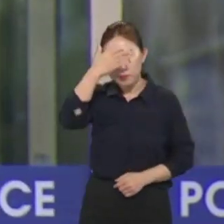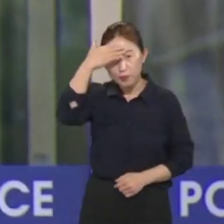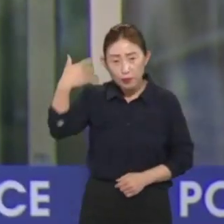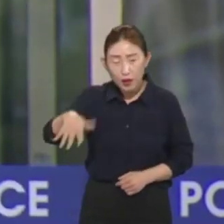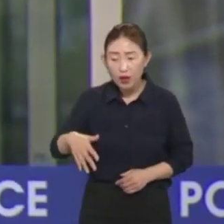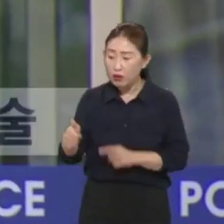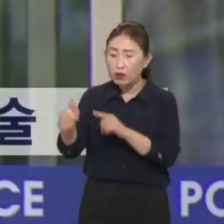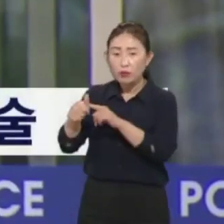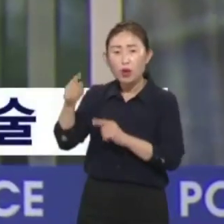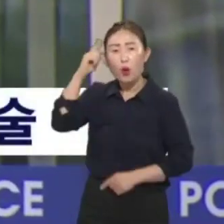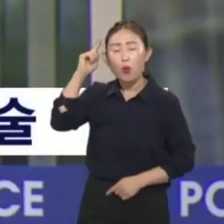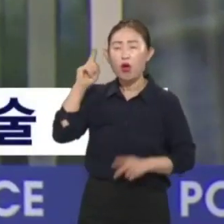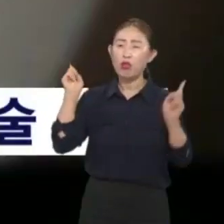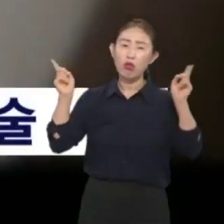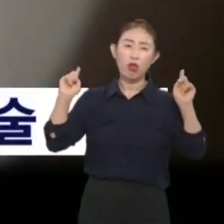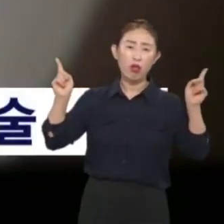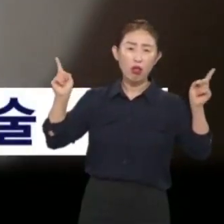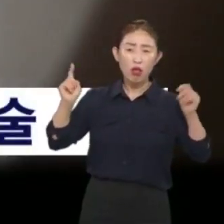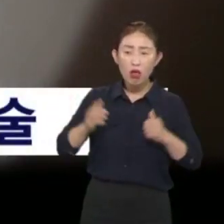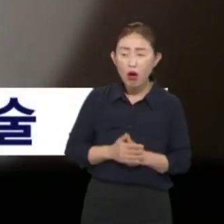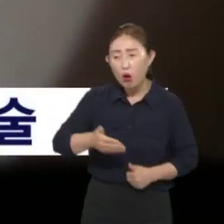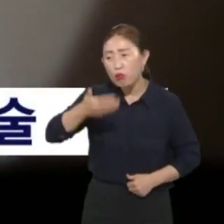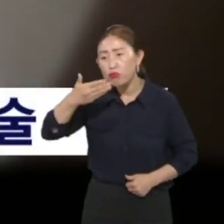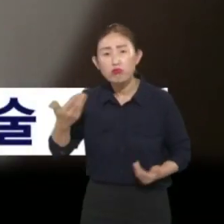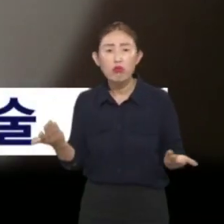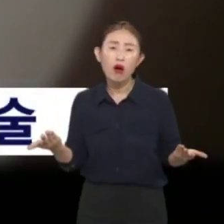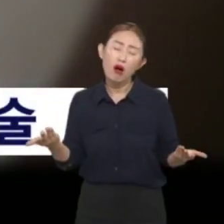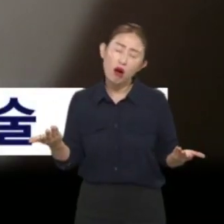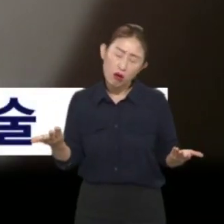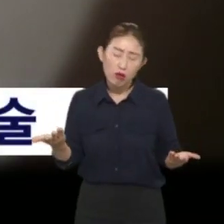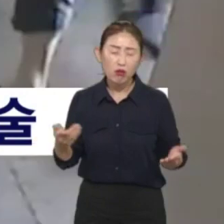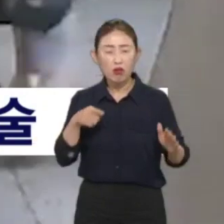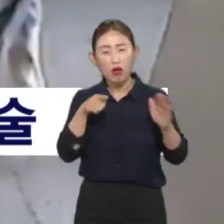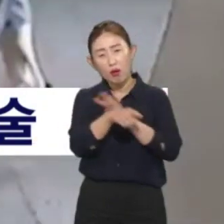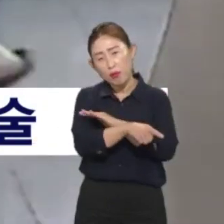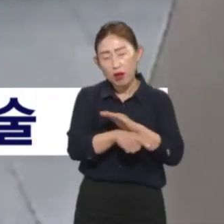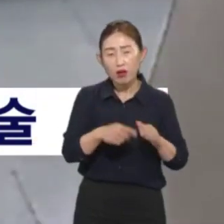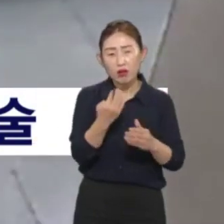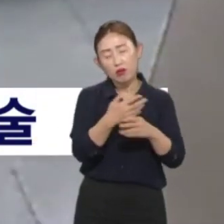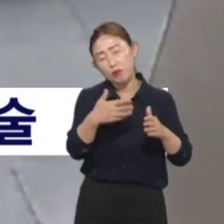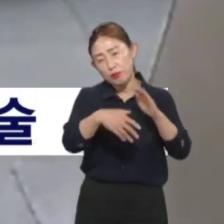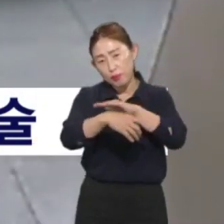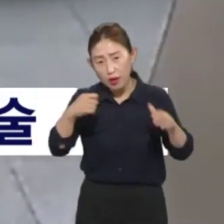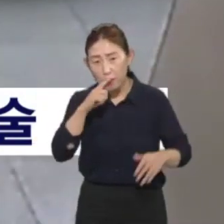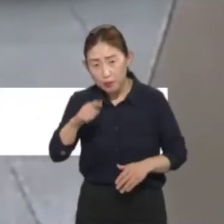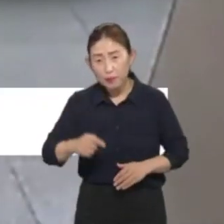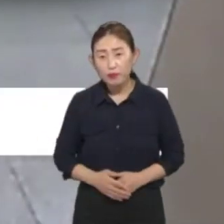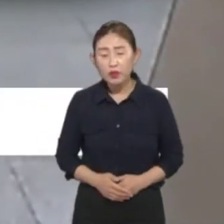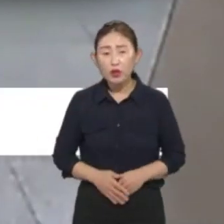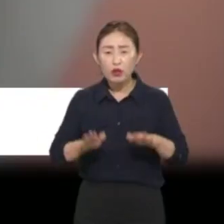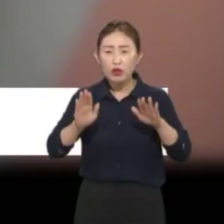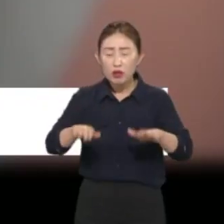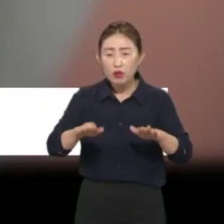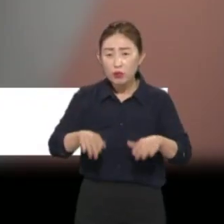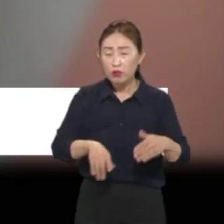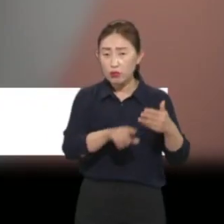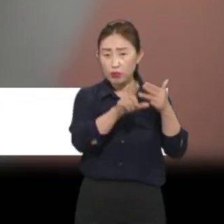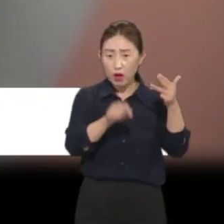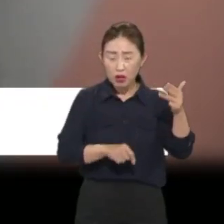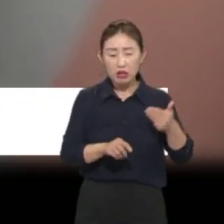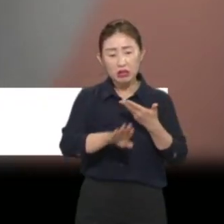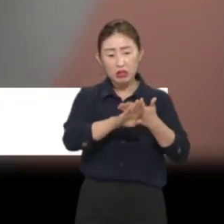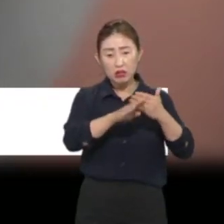조사에서 A씨는 직업이 없다 보니 먹고 살기 어려워 범행을 저질렀다고 진술했습니다. A씨는 이달 초 다른 사람의